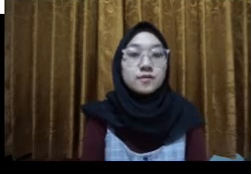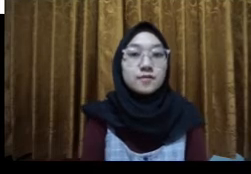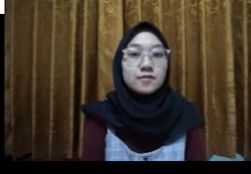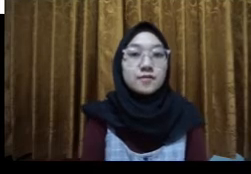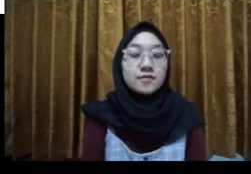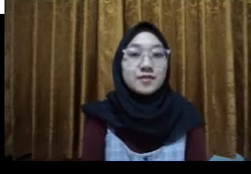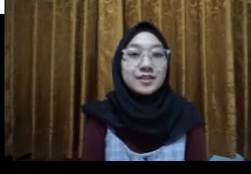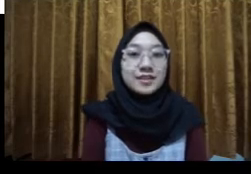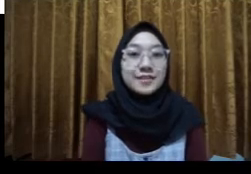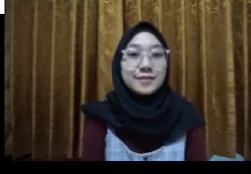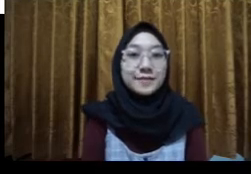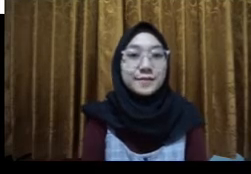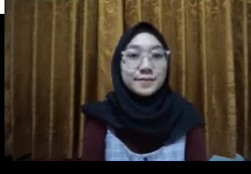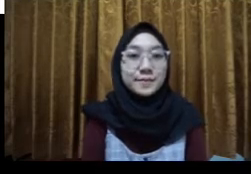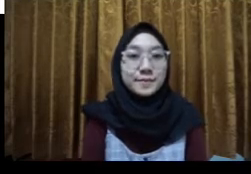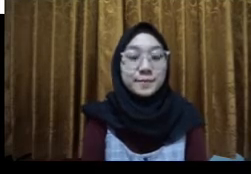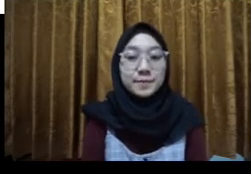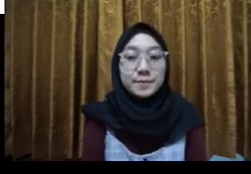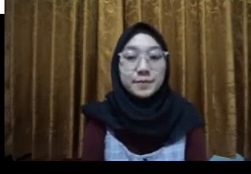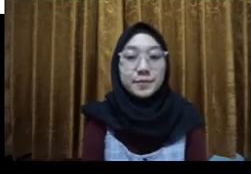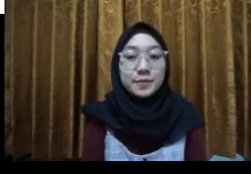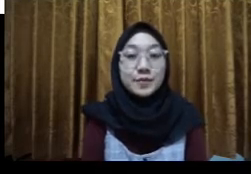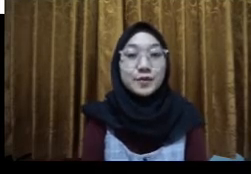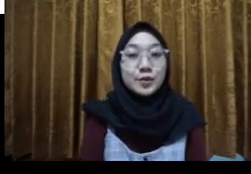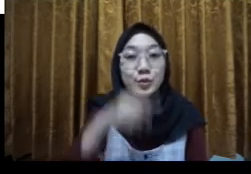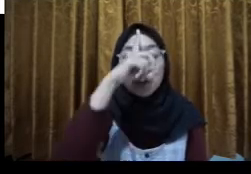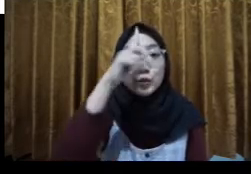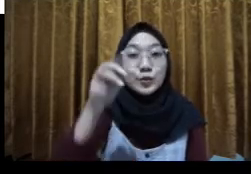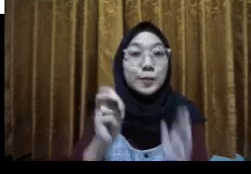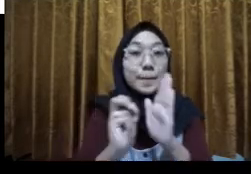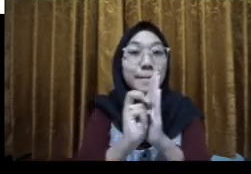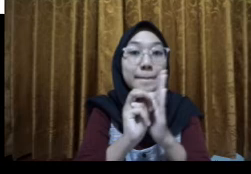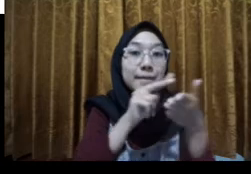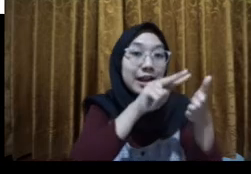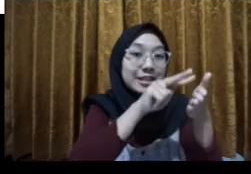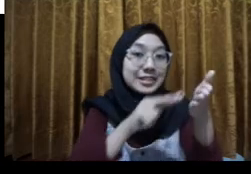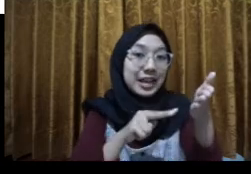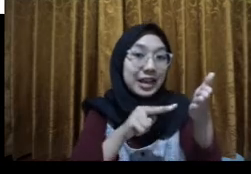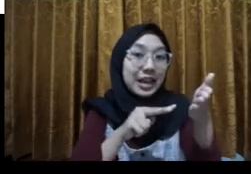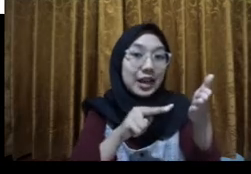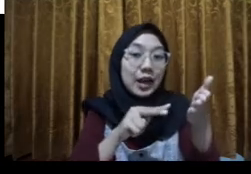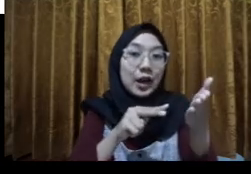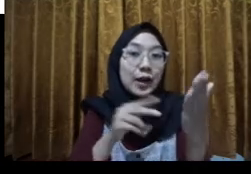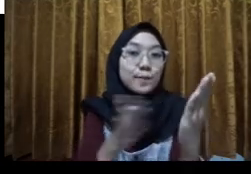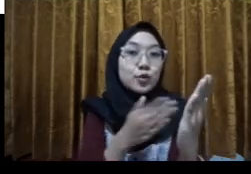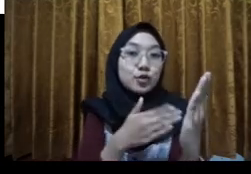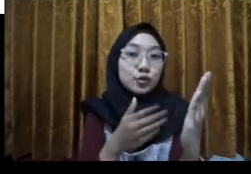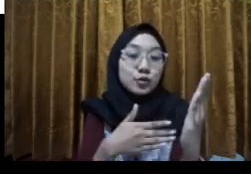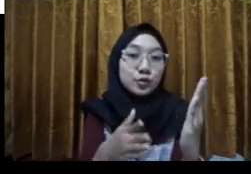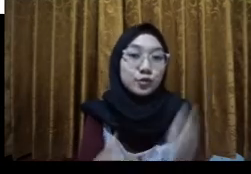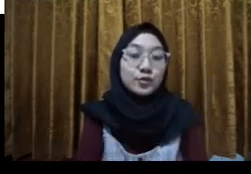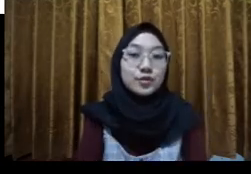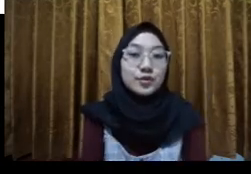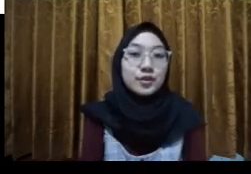Begitu. Oke, biar nggak lama-lama lagi, kita langsung saja. Untuk membaca sebuah buku